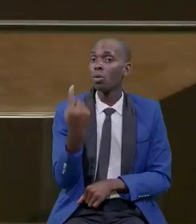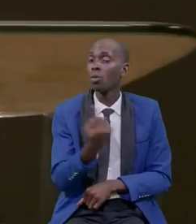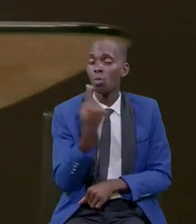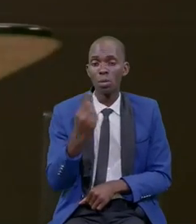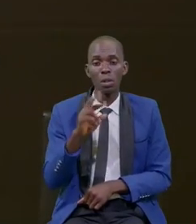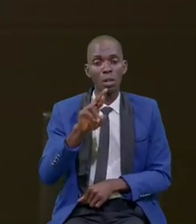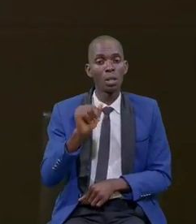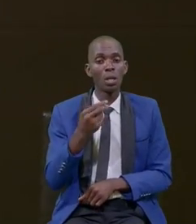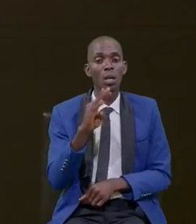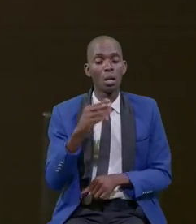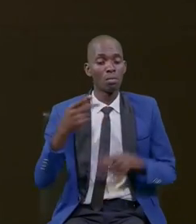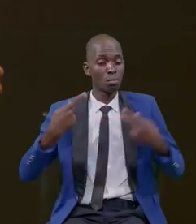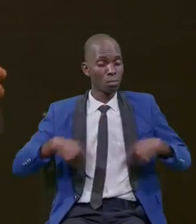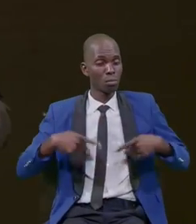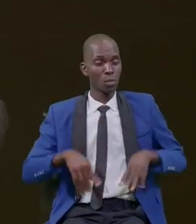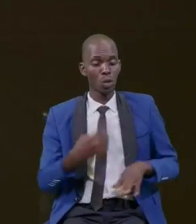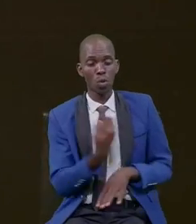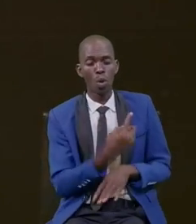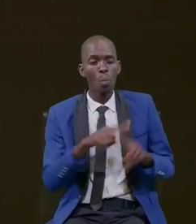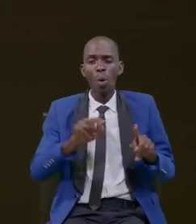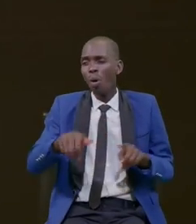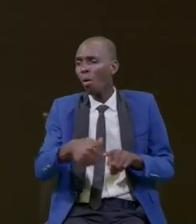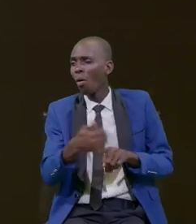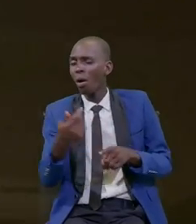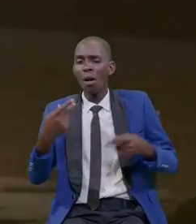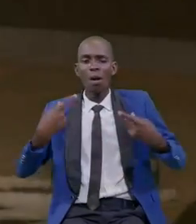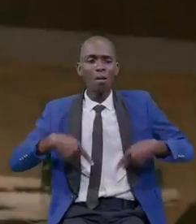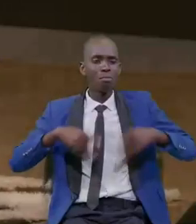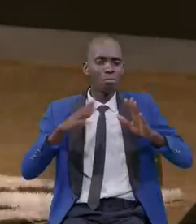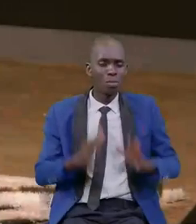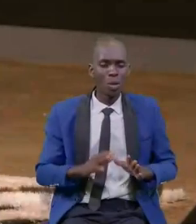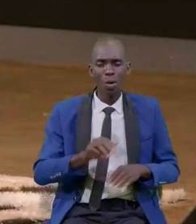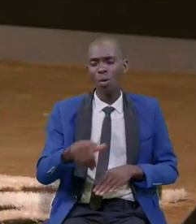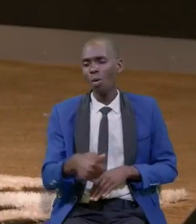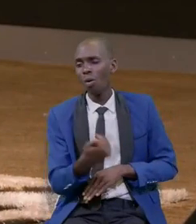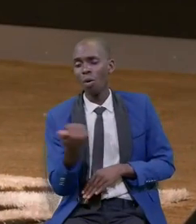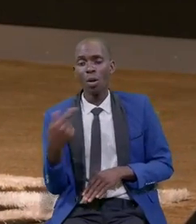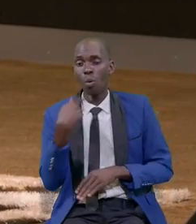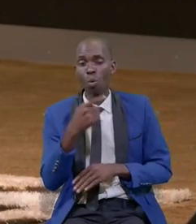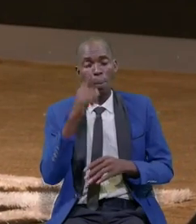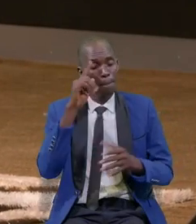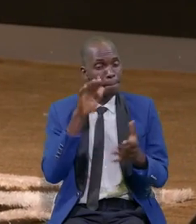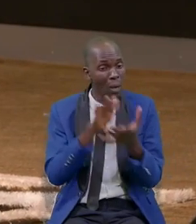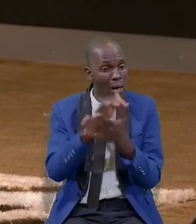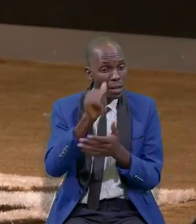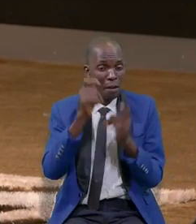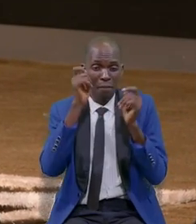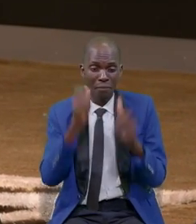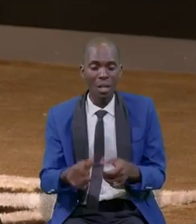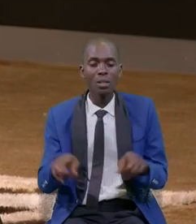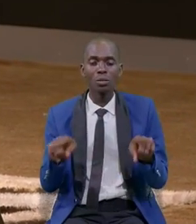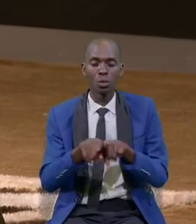prostituée. Il y a d'autres rayottes, d'autres prostituées qui sont repenties, qui ont cru, sont